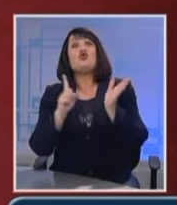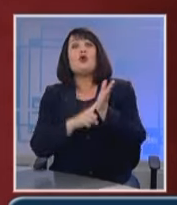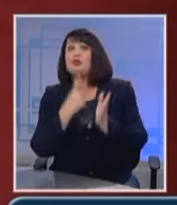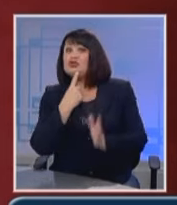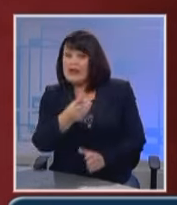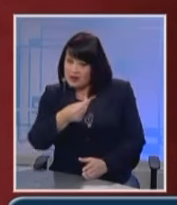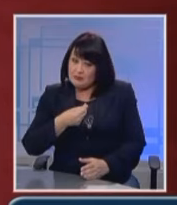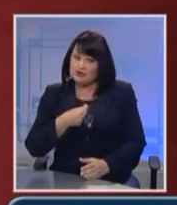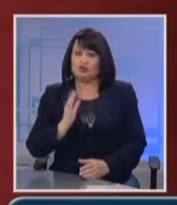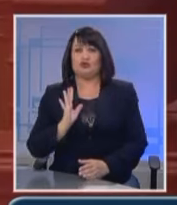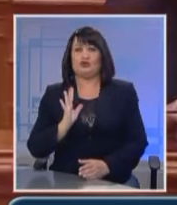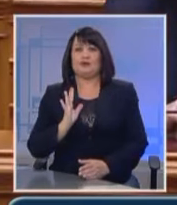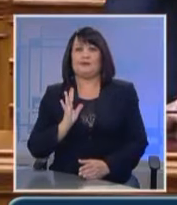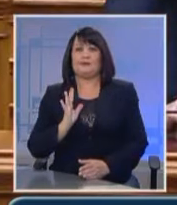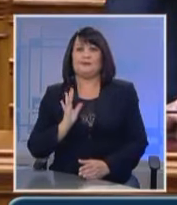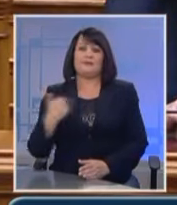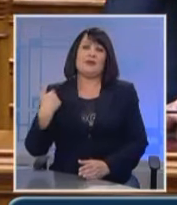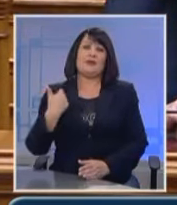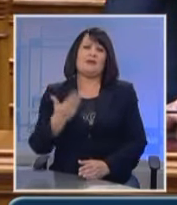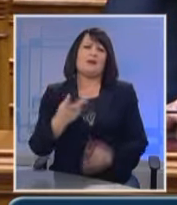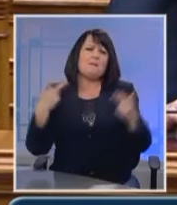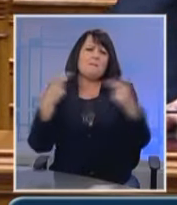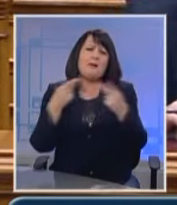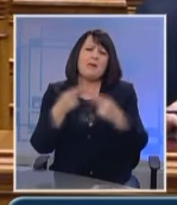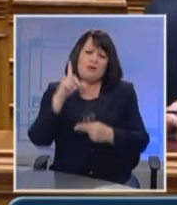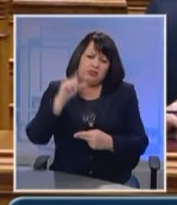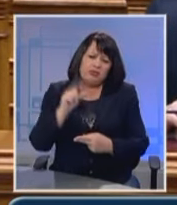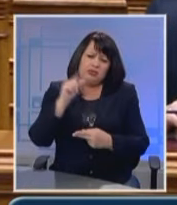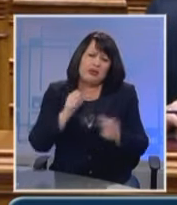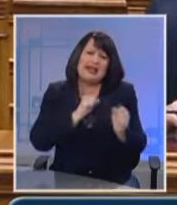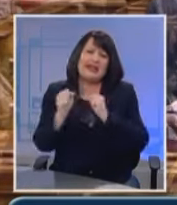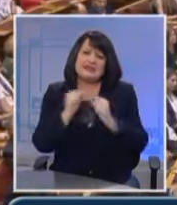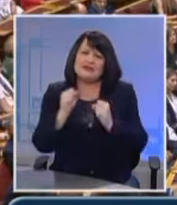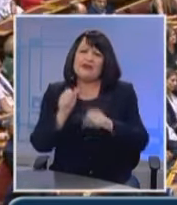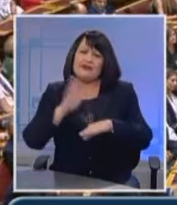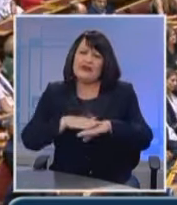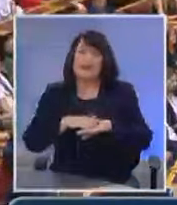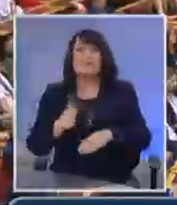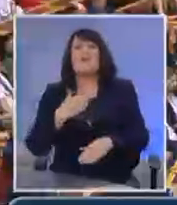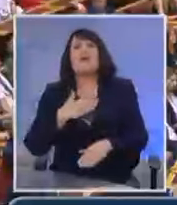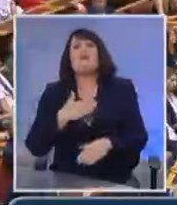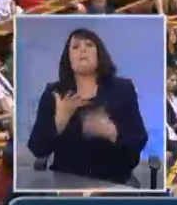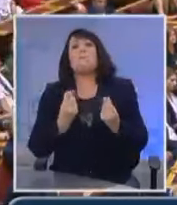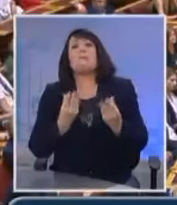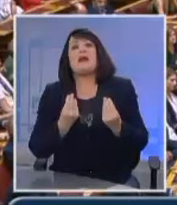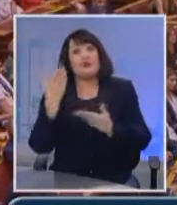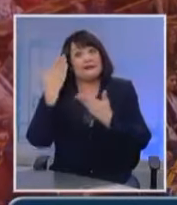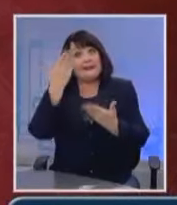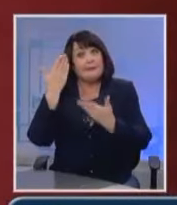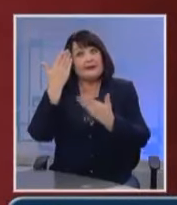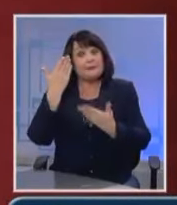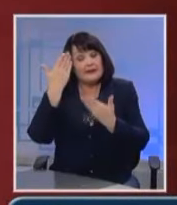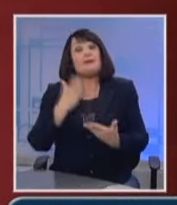νόμος, έχοντας ήδη υποστεί τεράστιες περικοπές κατά τη διάρκεια της κρίσης. Σας ευχαριστούμε πάρα πολύ για τις τιμές που μας